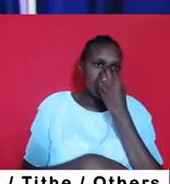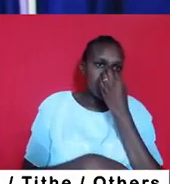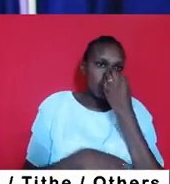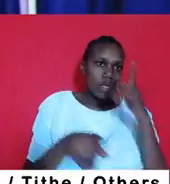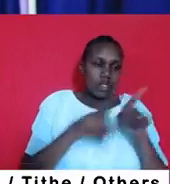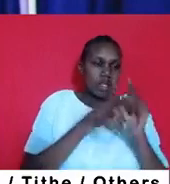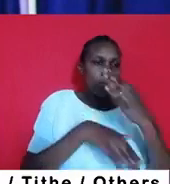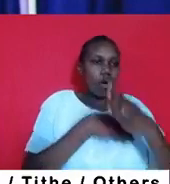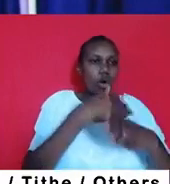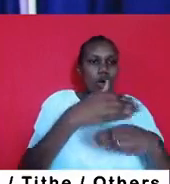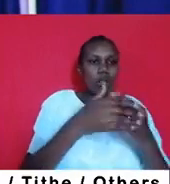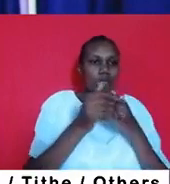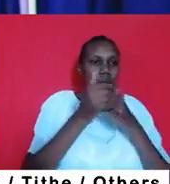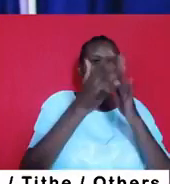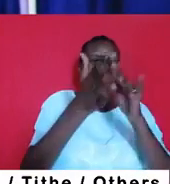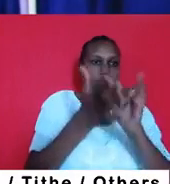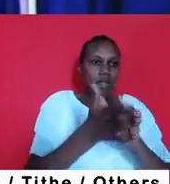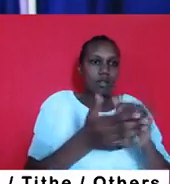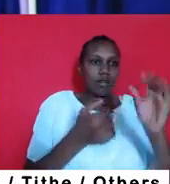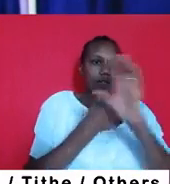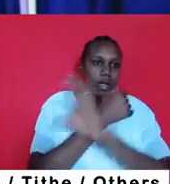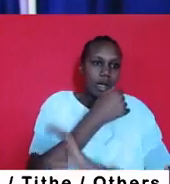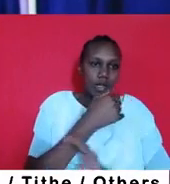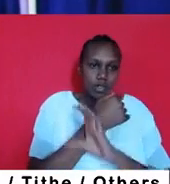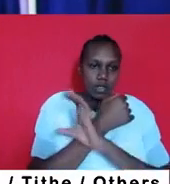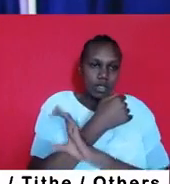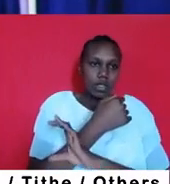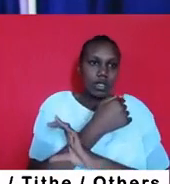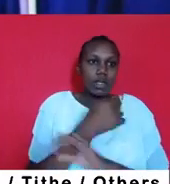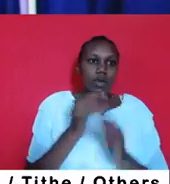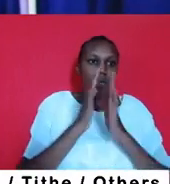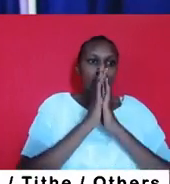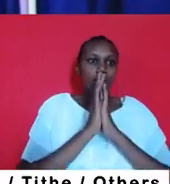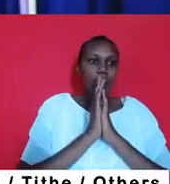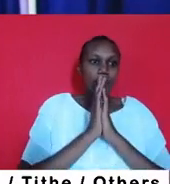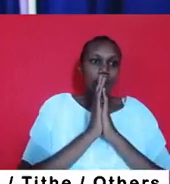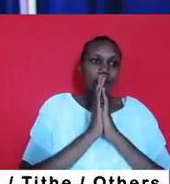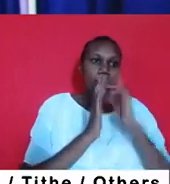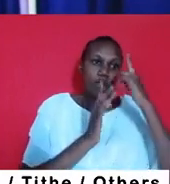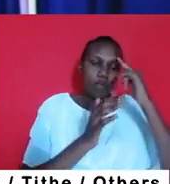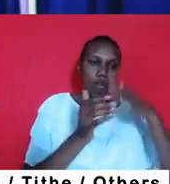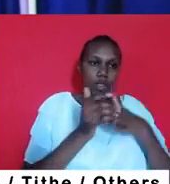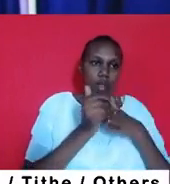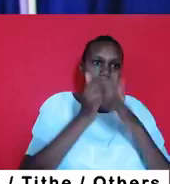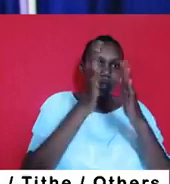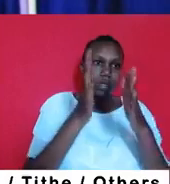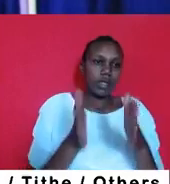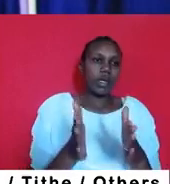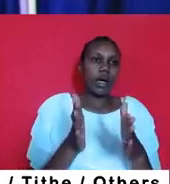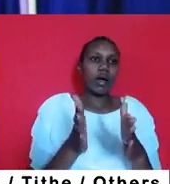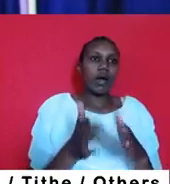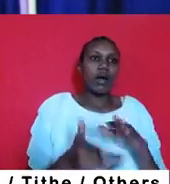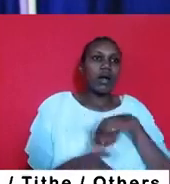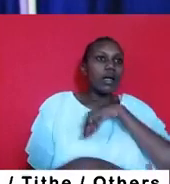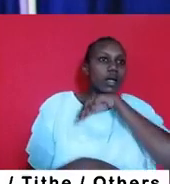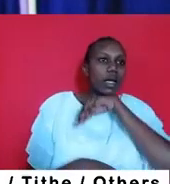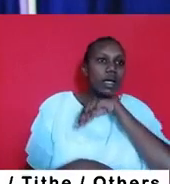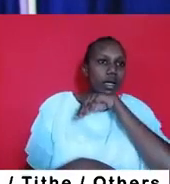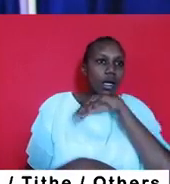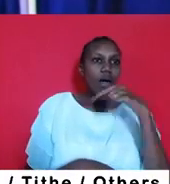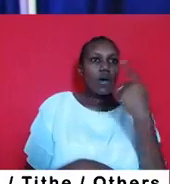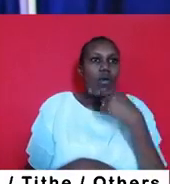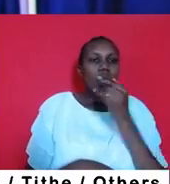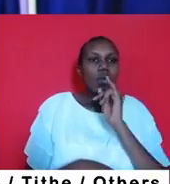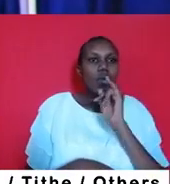na viongozi wote wa taifa. Hasa tunaombea kiongozi Raila ambaye